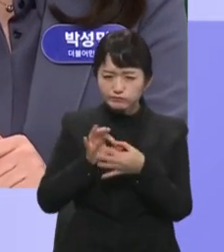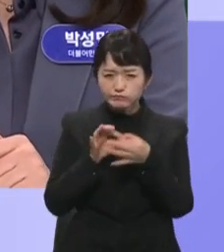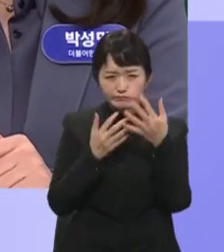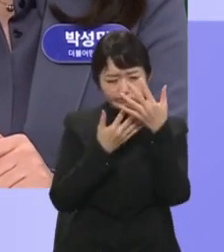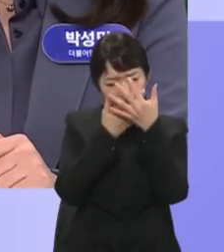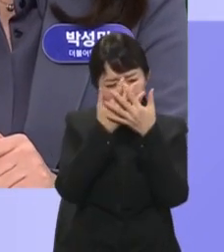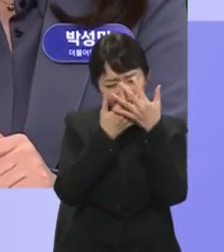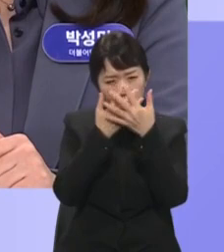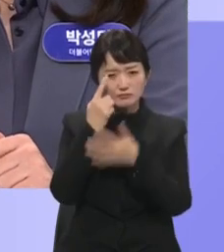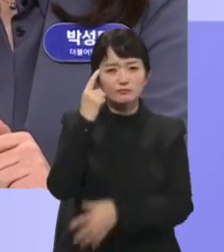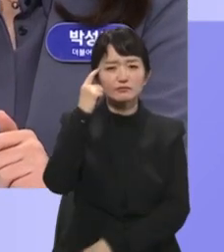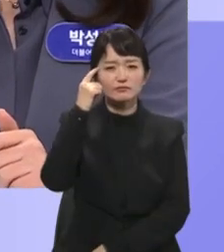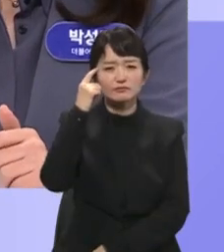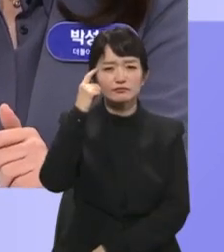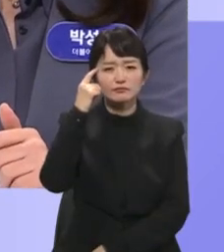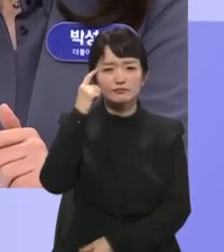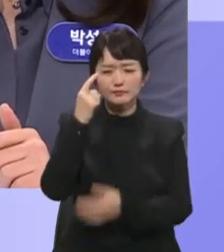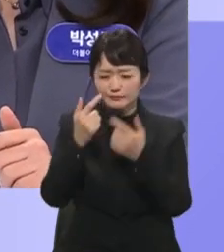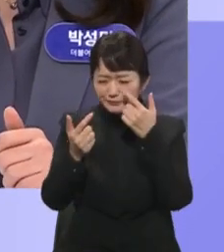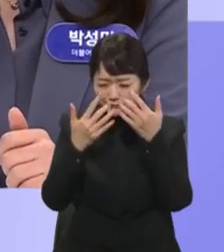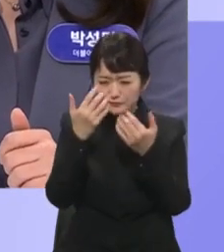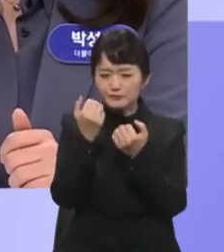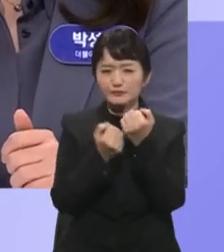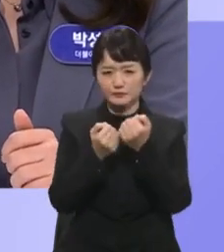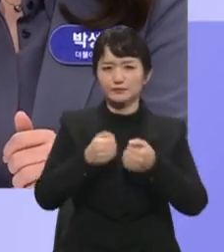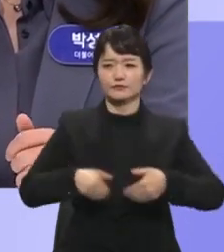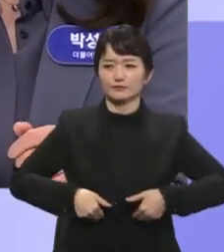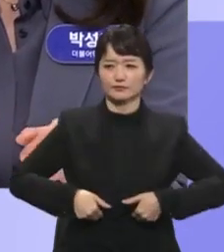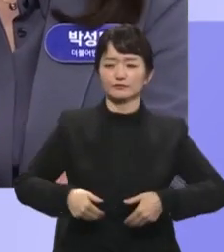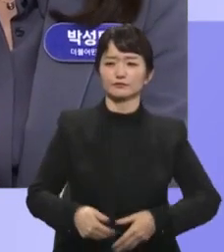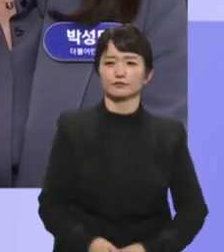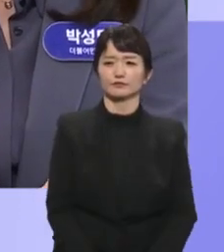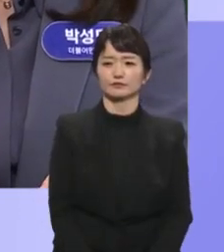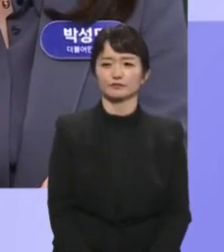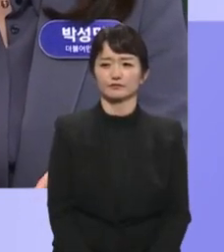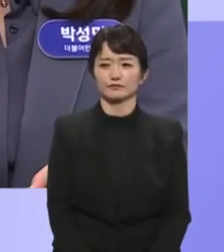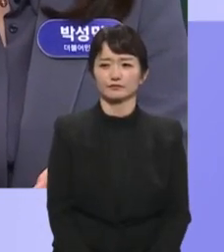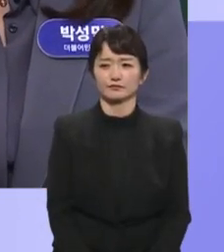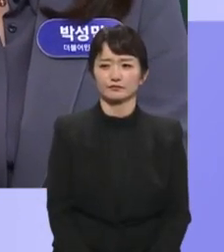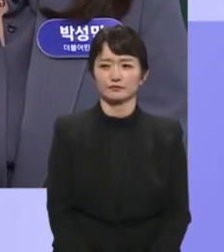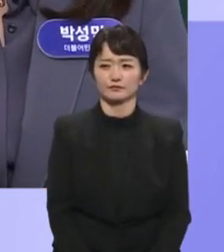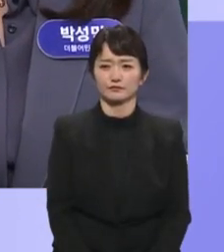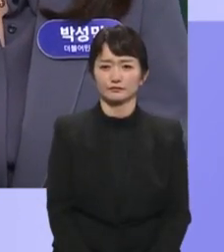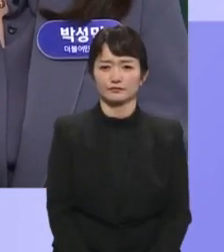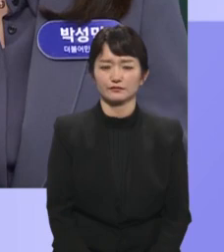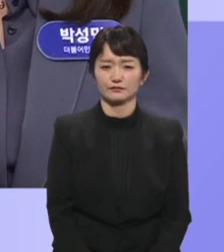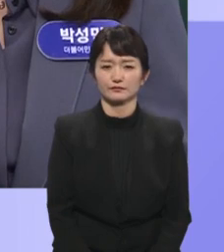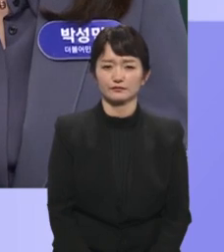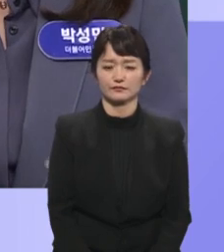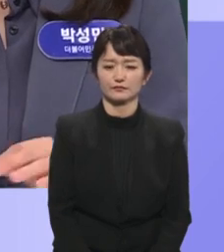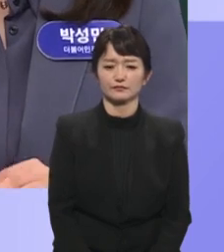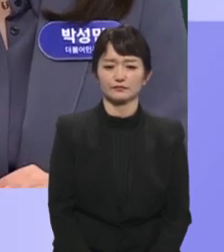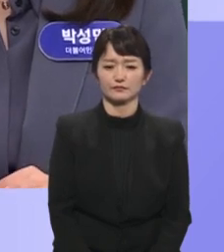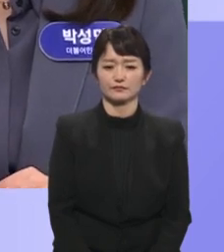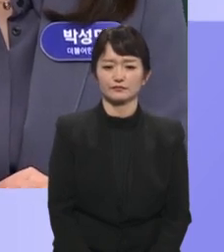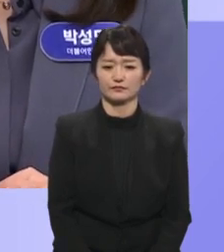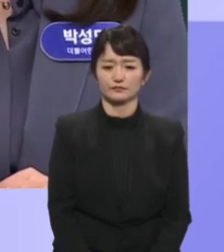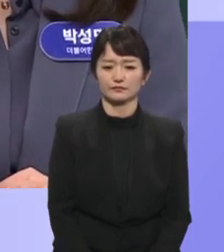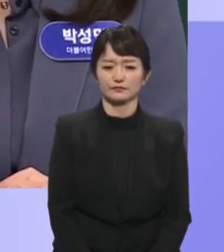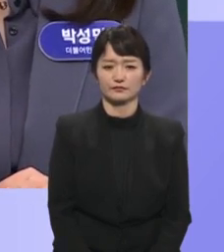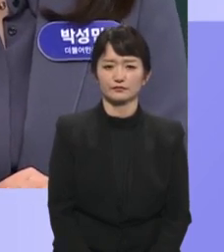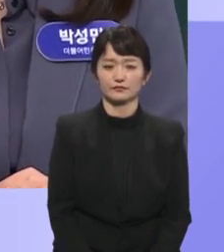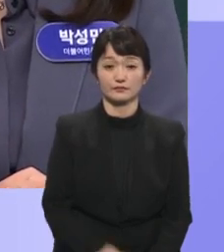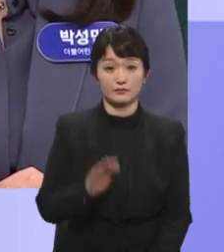상황이라는 점을 고려해 볼 때 좀 명확한 해명이 필요한 거 같습니다 알겠습니다 자 이런 가운데 그 최근에